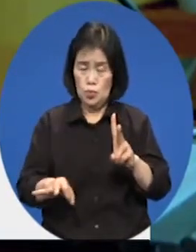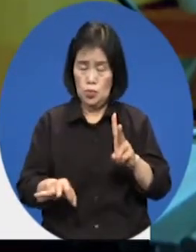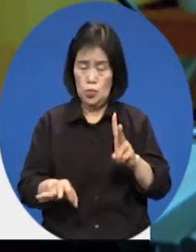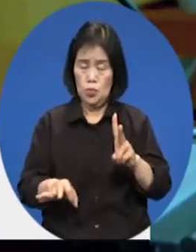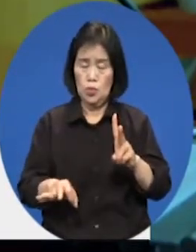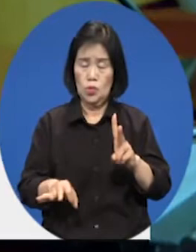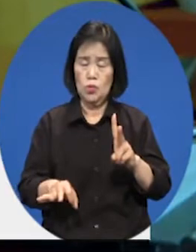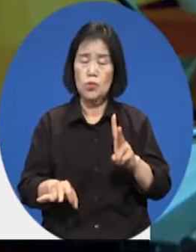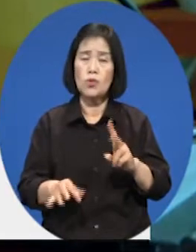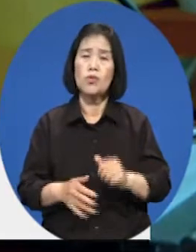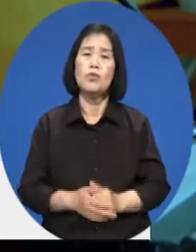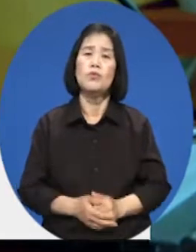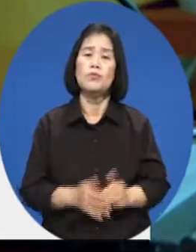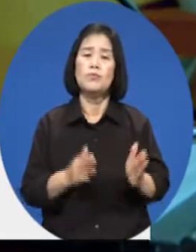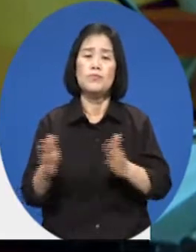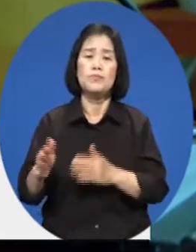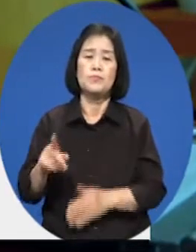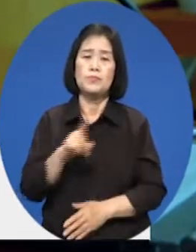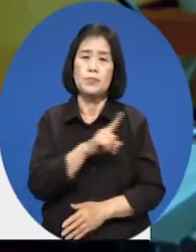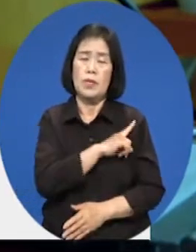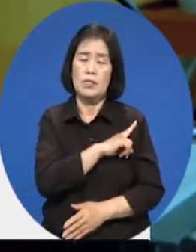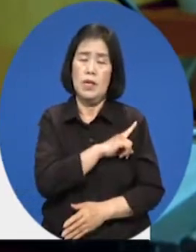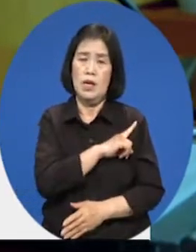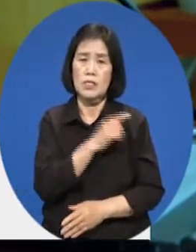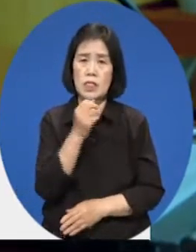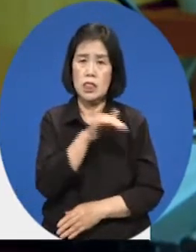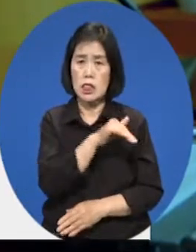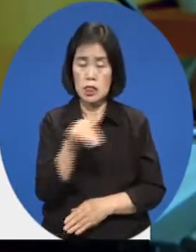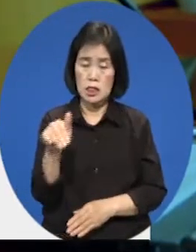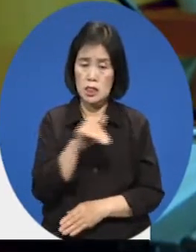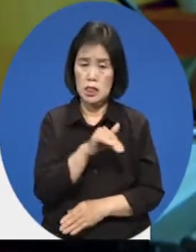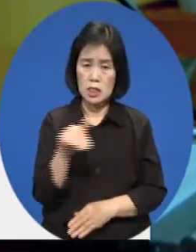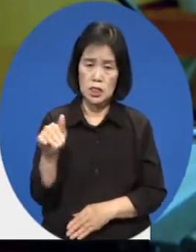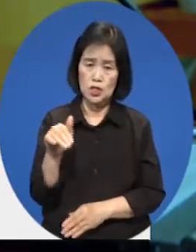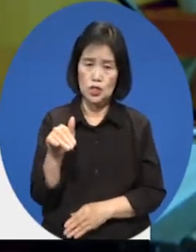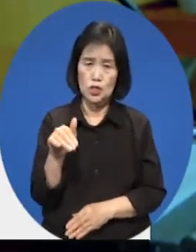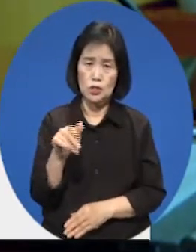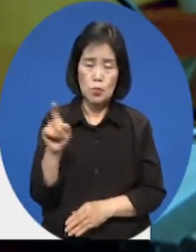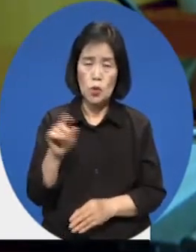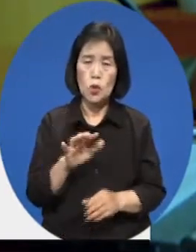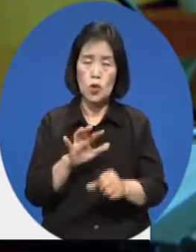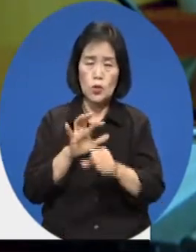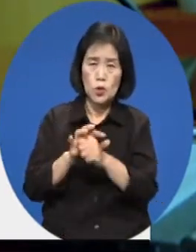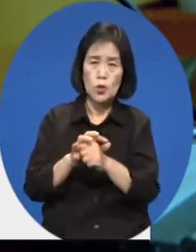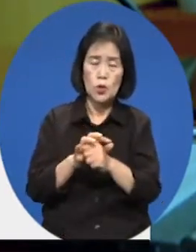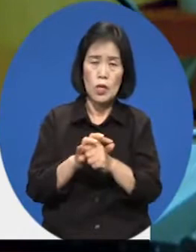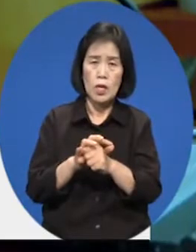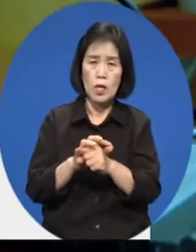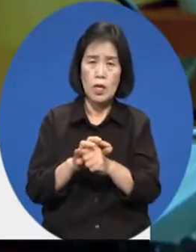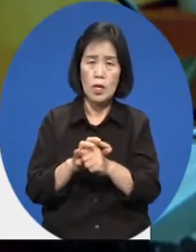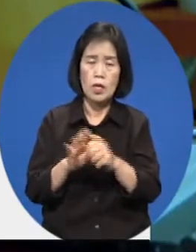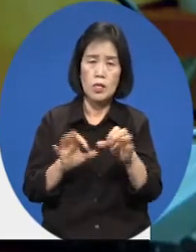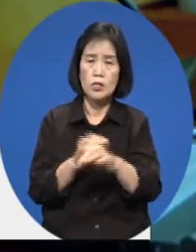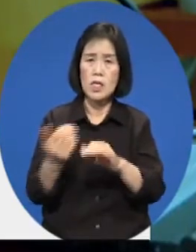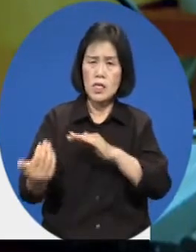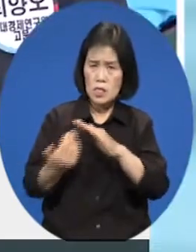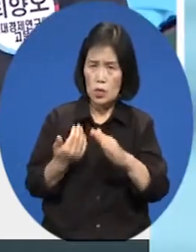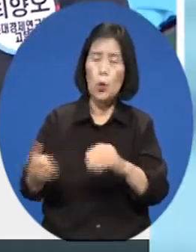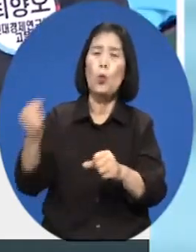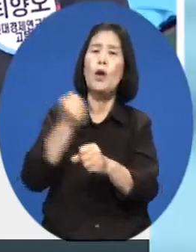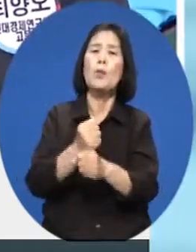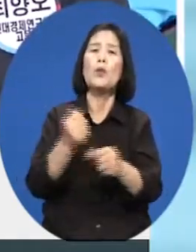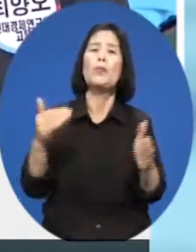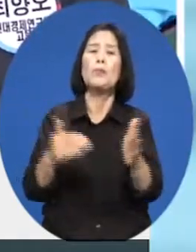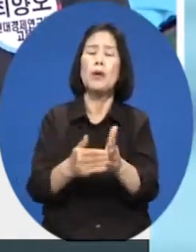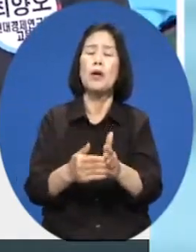그러고 있고요. 그 다음에 가장 지금 뭐 기준이 되는 게 코로나19 이전 경제를 회복을 했어요. 회복을